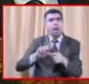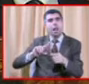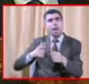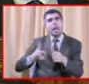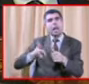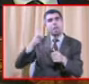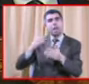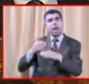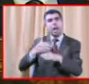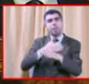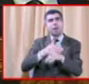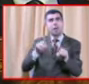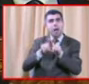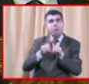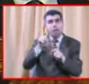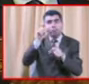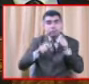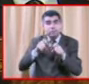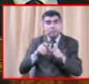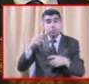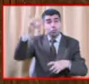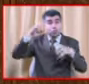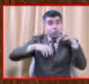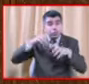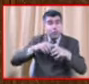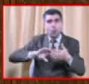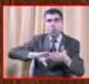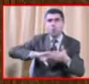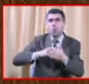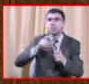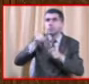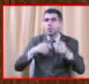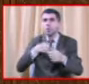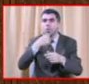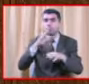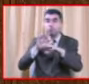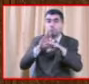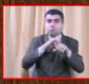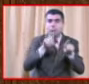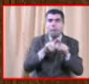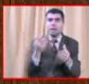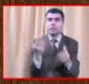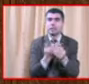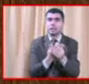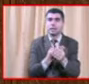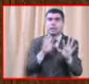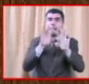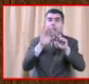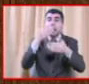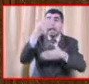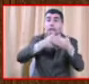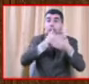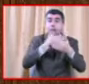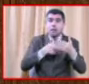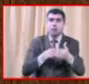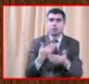تساقطات قياسية، سيول فيضانات مدمرة. لن أستطيع وصف الحجم ديال الكارثة، وأسلمكم نسخة من تقرير أنجزته بعد التنقل في